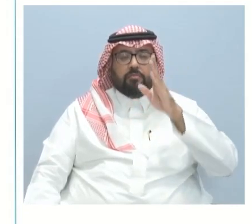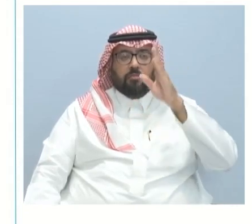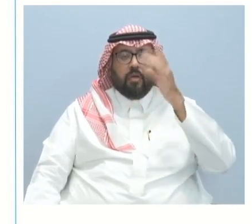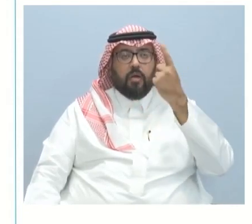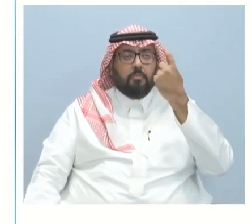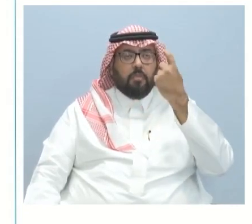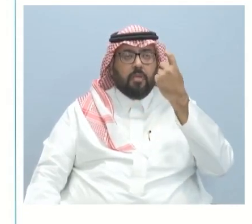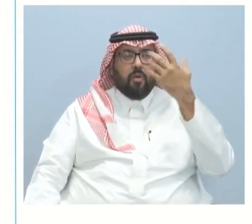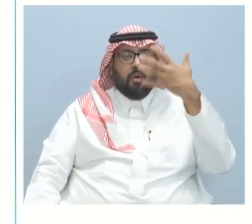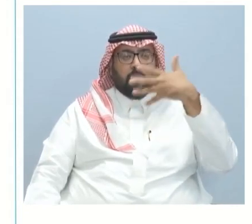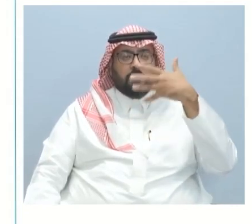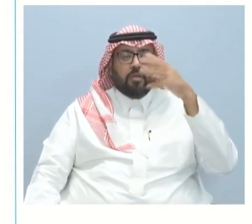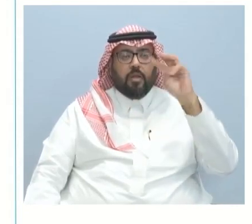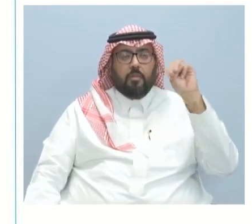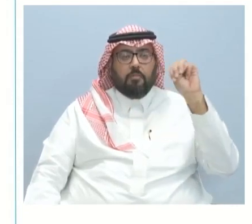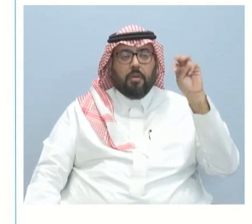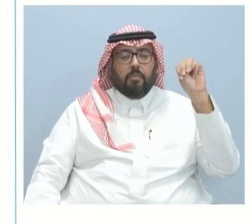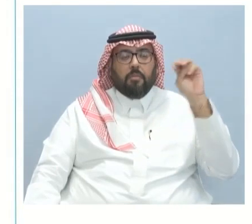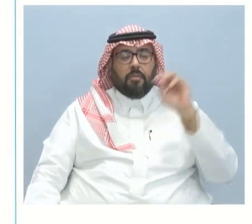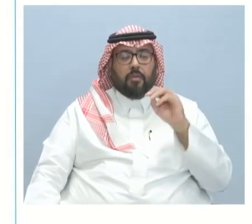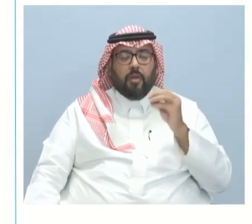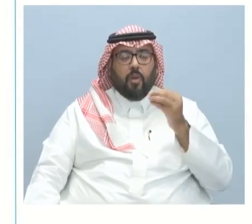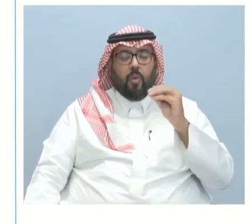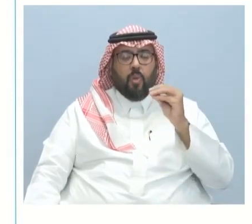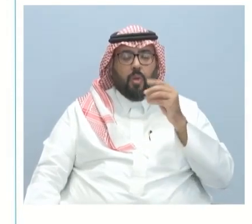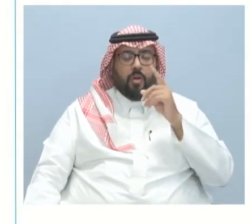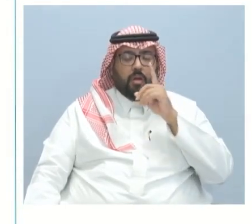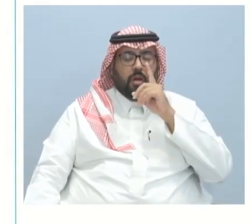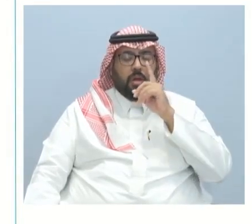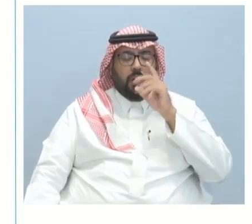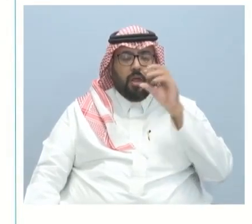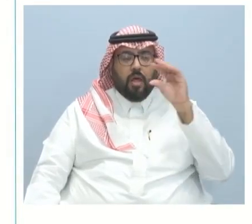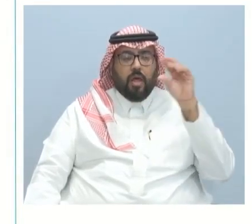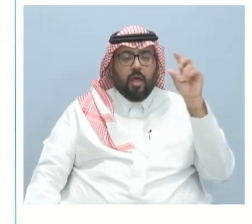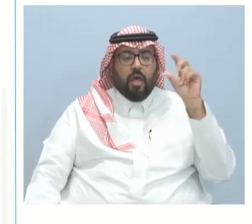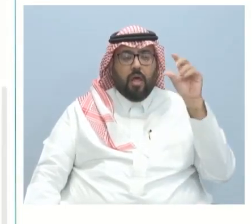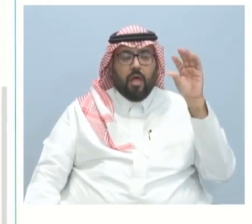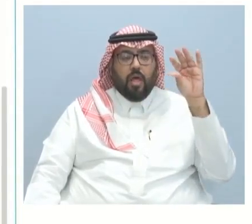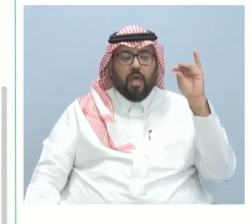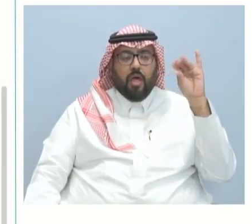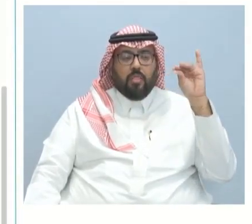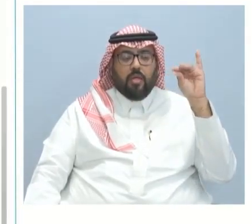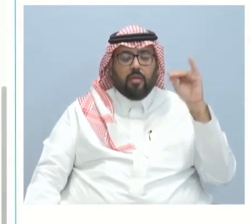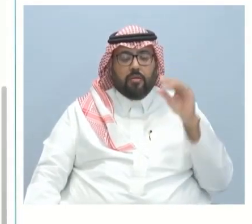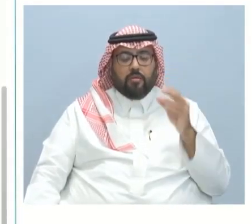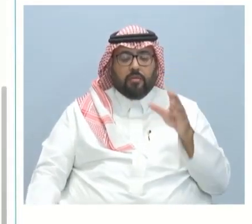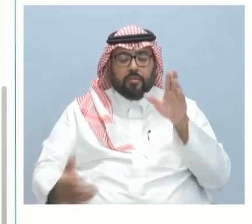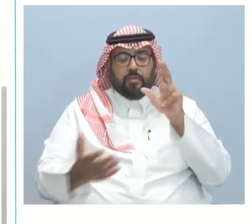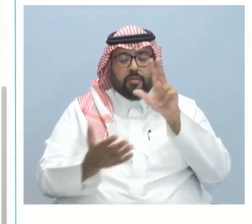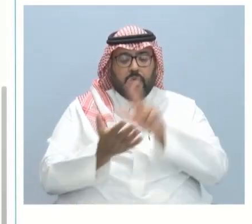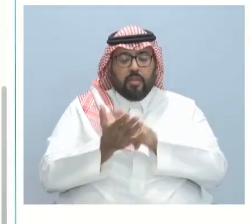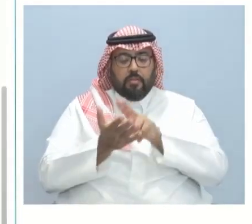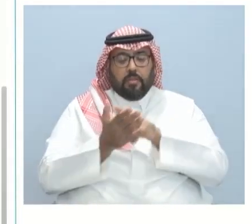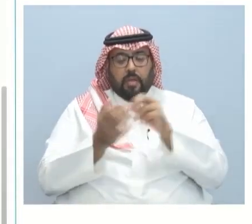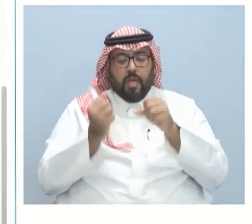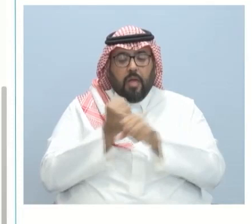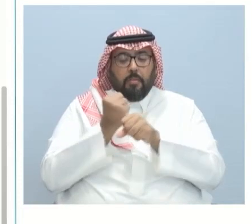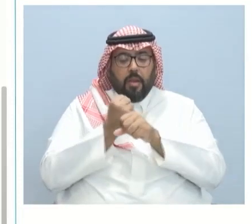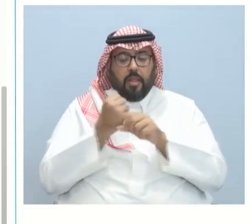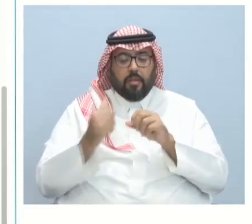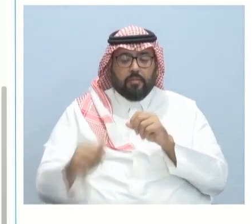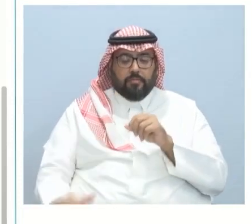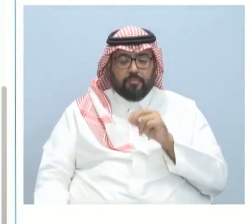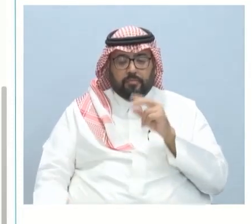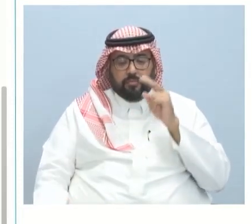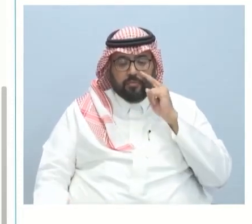150 ملم باللون الاخضر كما هو واضح في الصوره تطبيق عملي على ذلك